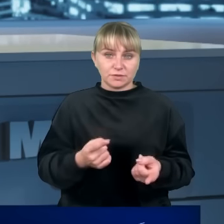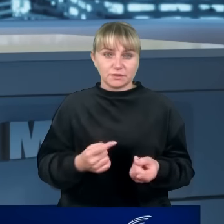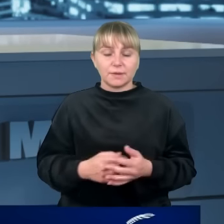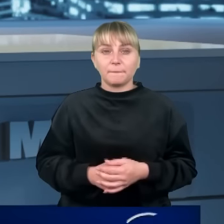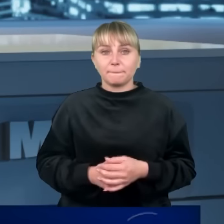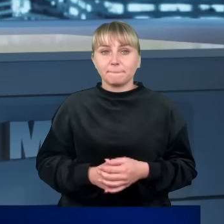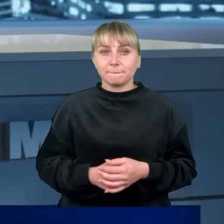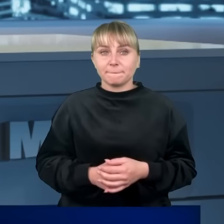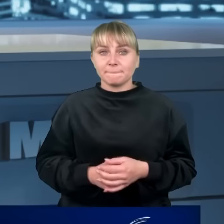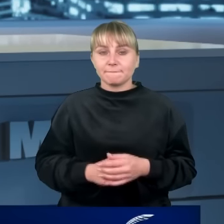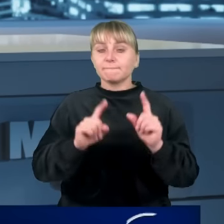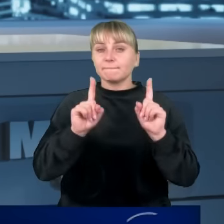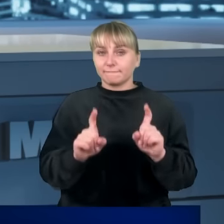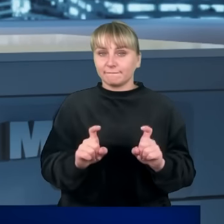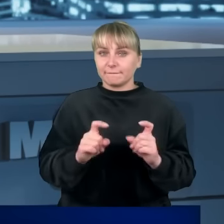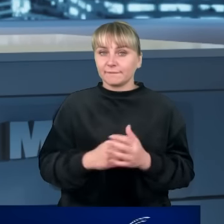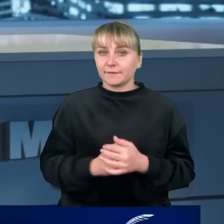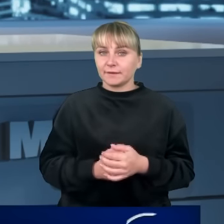zacznijmy od początku.